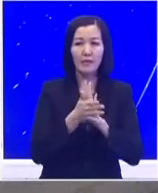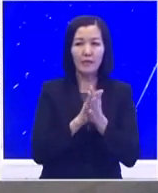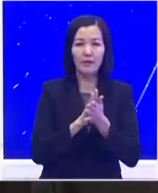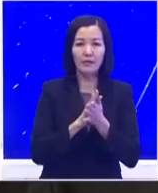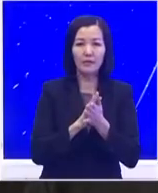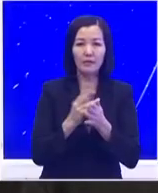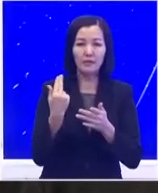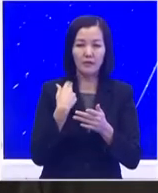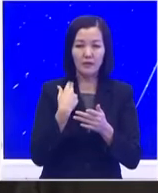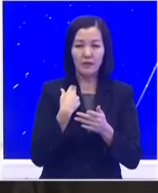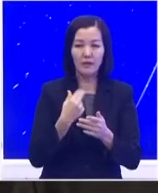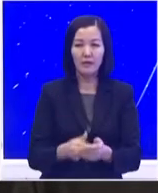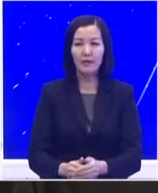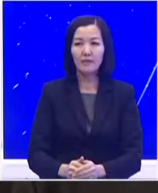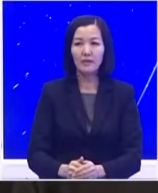шаршатыпты.